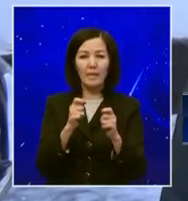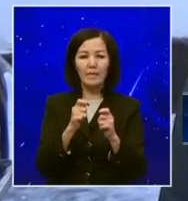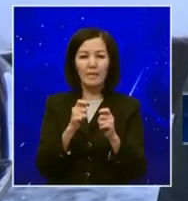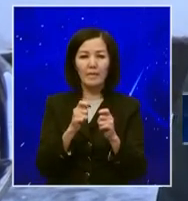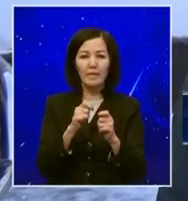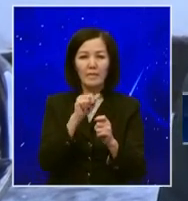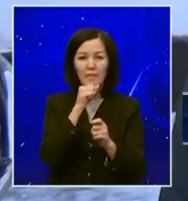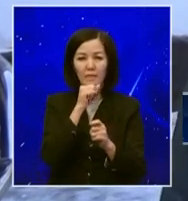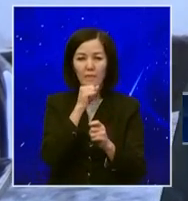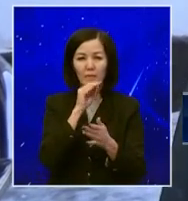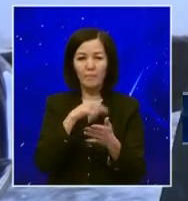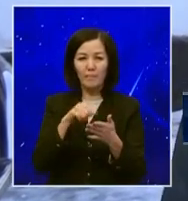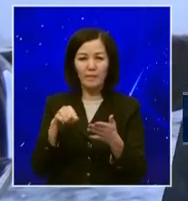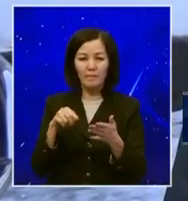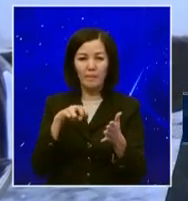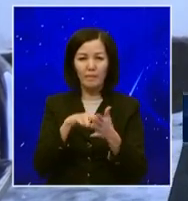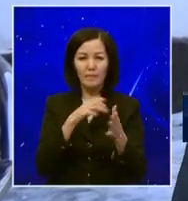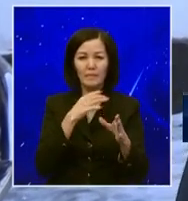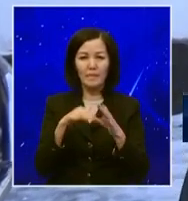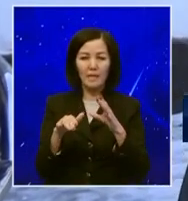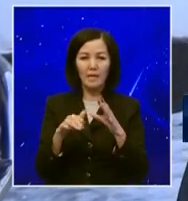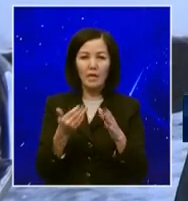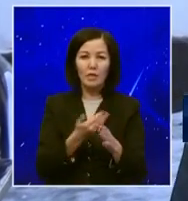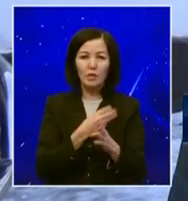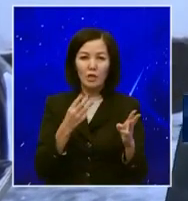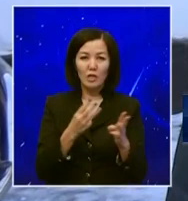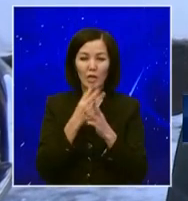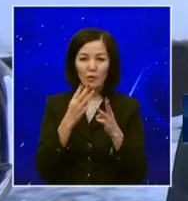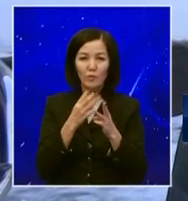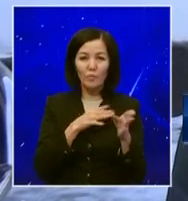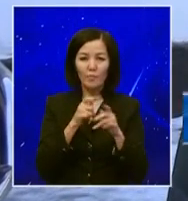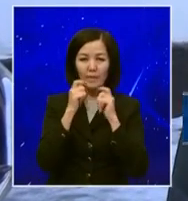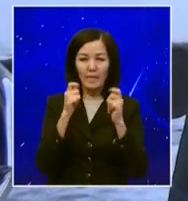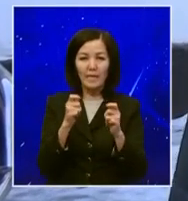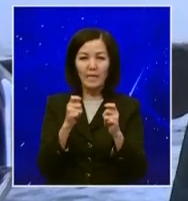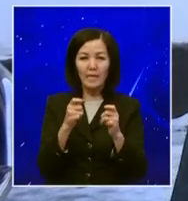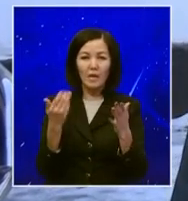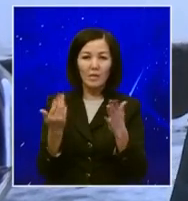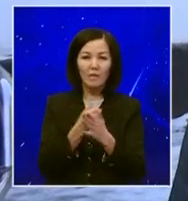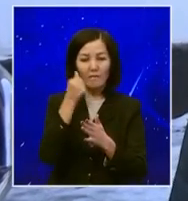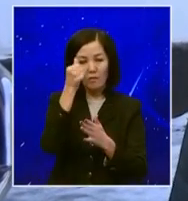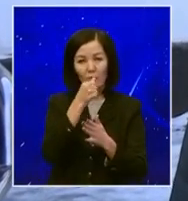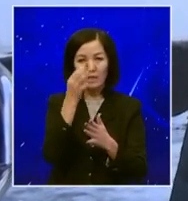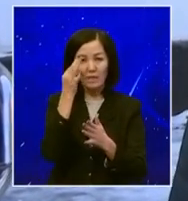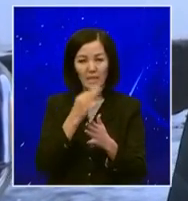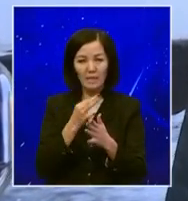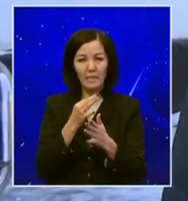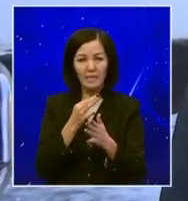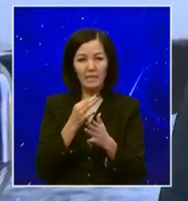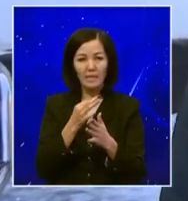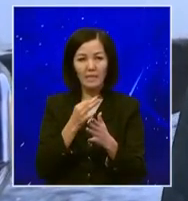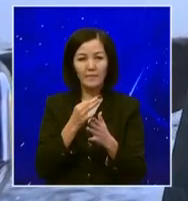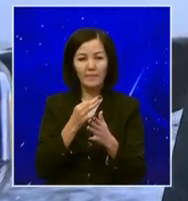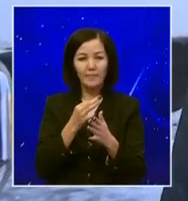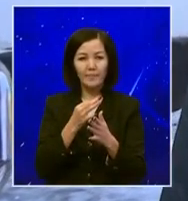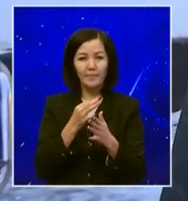Дед Морозу в письмах указывали по их желанию, что они хотели. Подарили им новогодние кульки. Создали детям